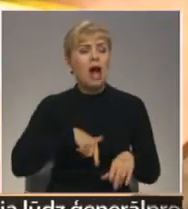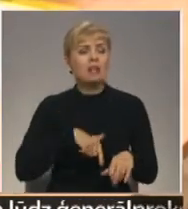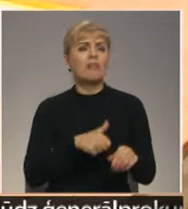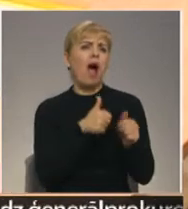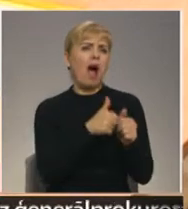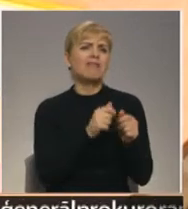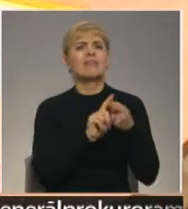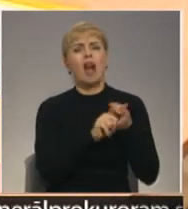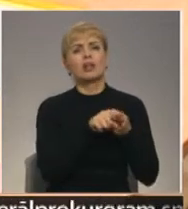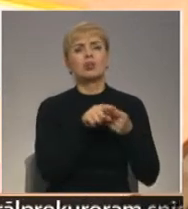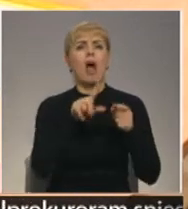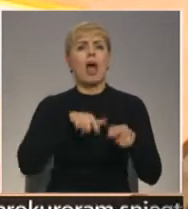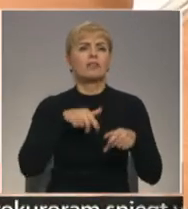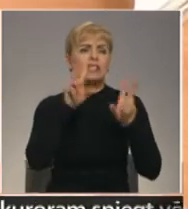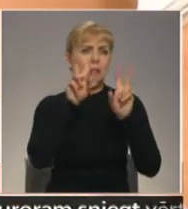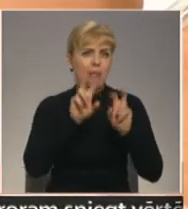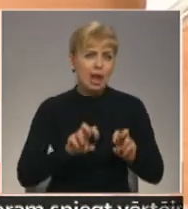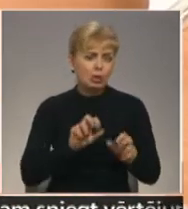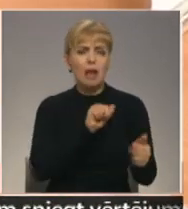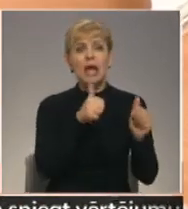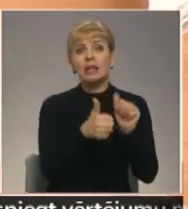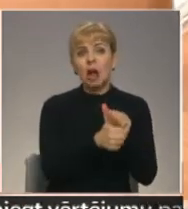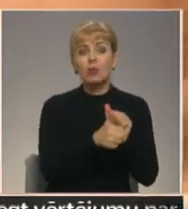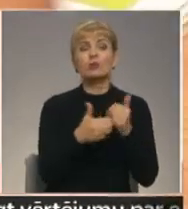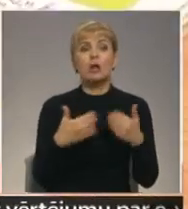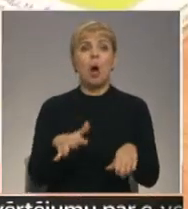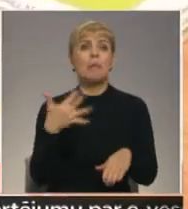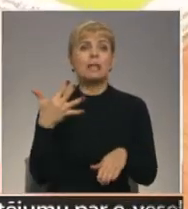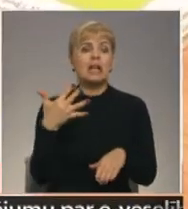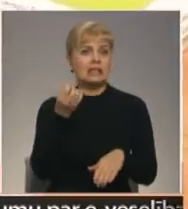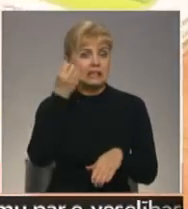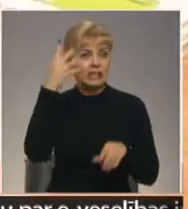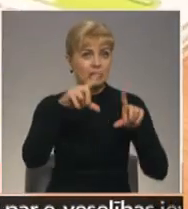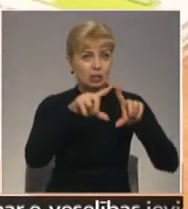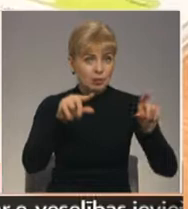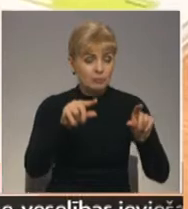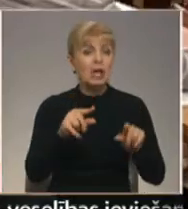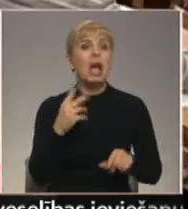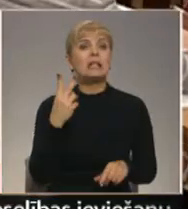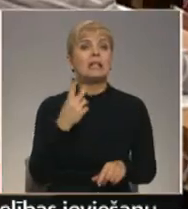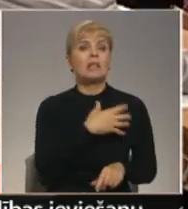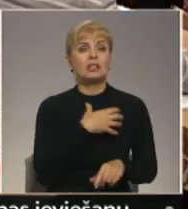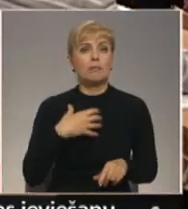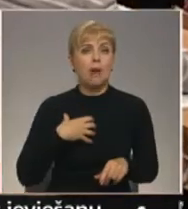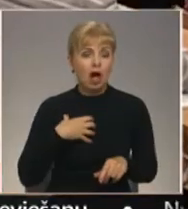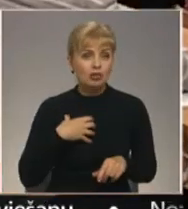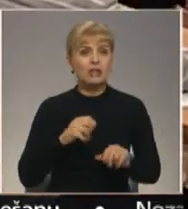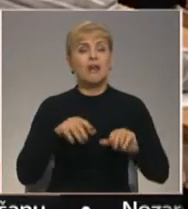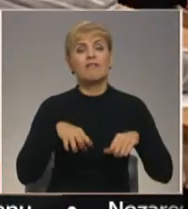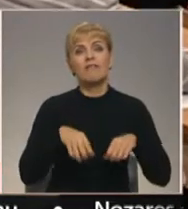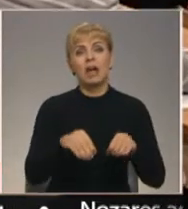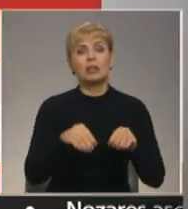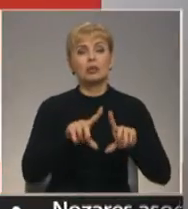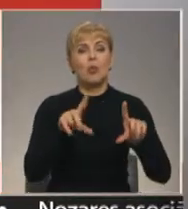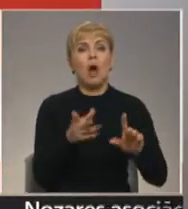par optimālo skolu tīklu, reorganizētas 5 izglītības iestādes, vēl 2 pašvaldībās veikta skolu apvienošana.